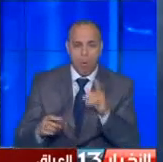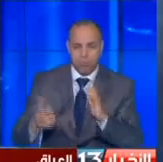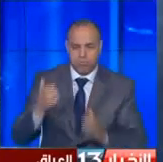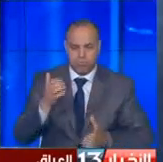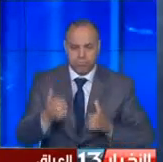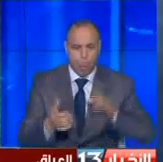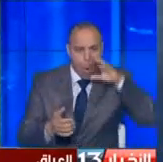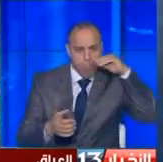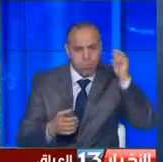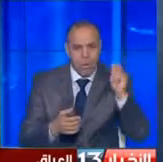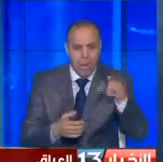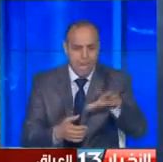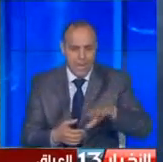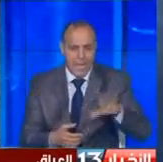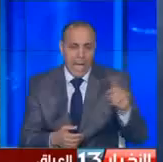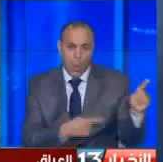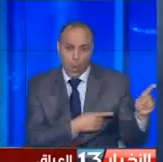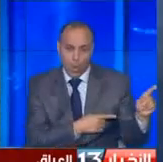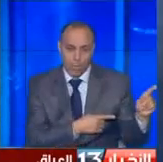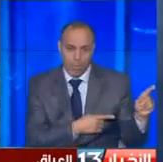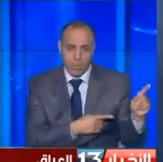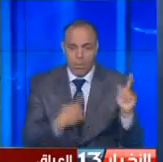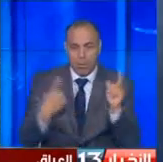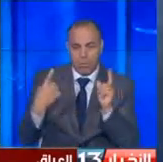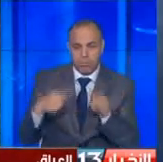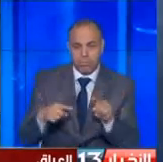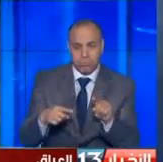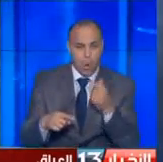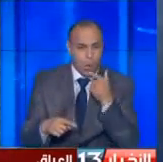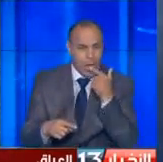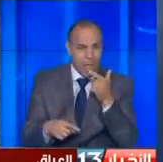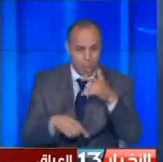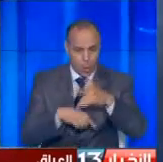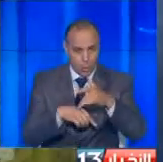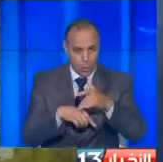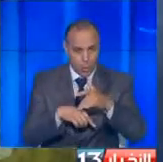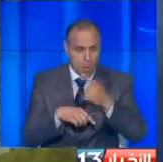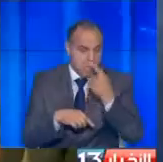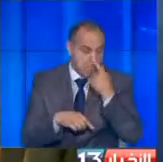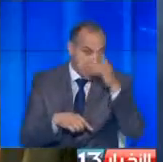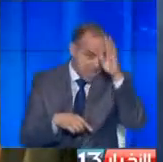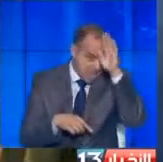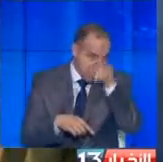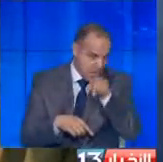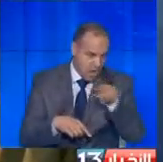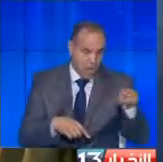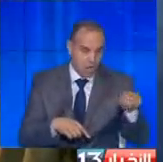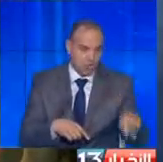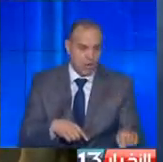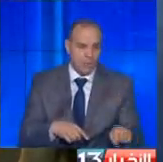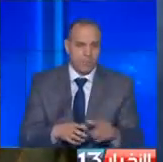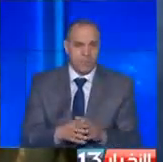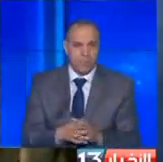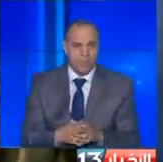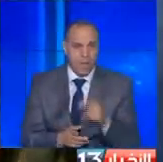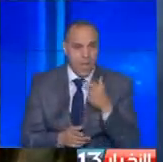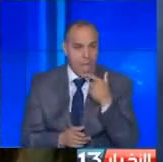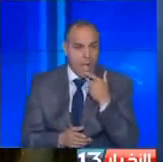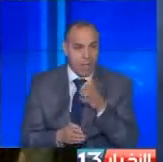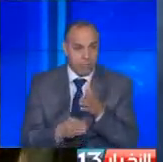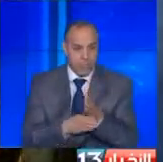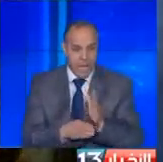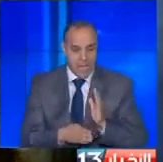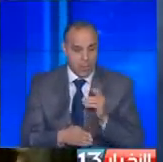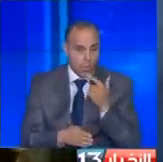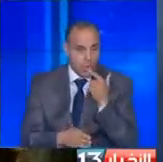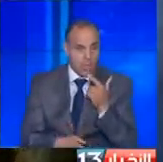مقاتلي البشمركة في منطقة كركوك للتصدي لما وصفوه تهديدات محتملة من القوات العراقية. هذه العملية